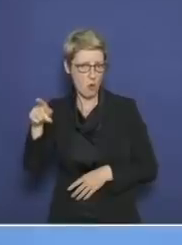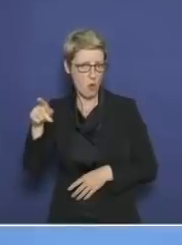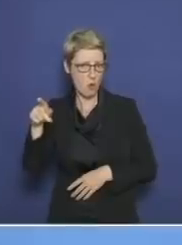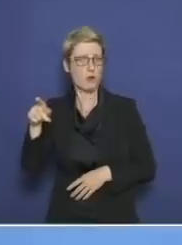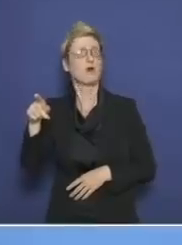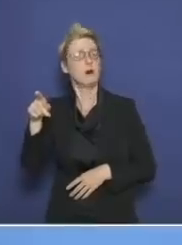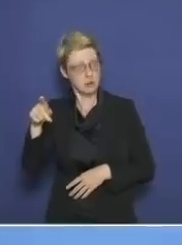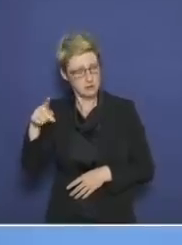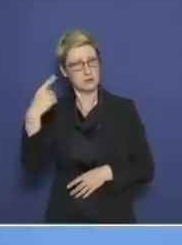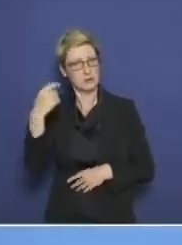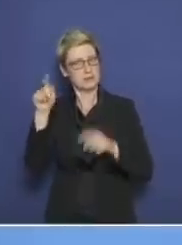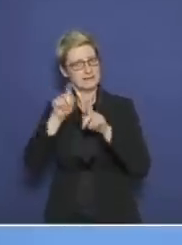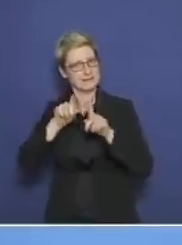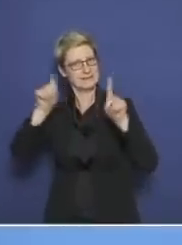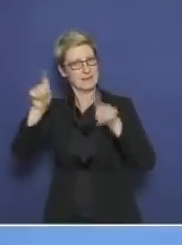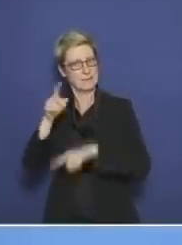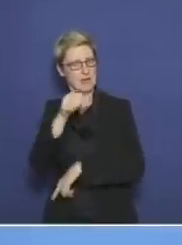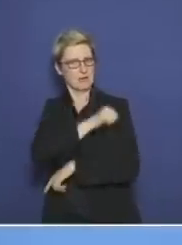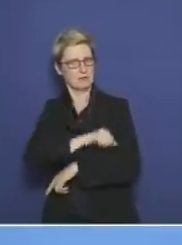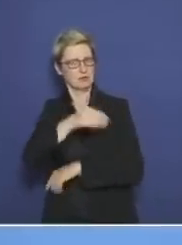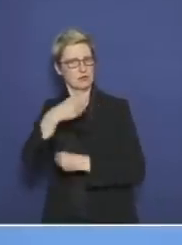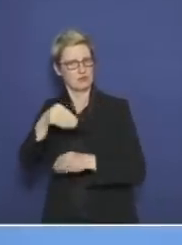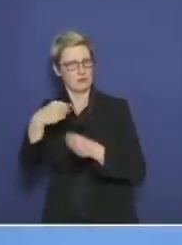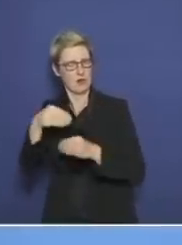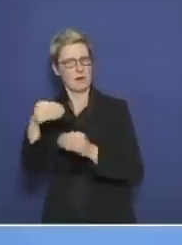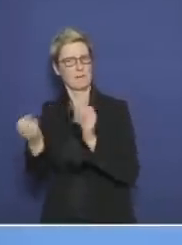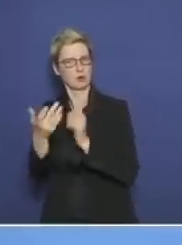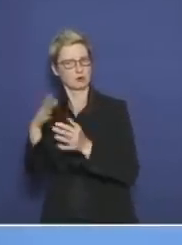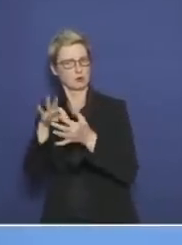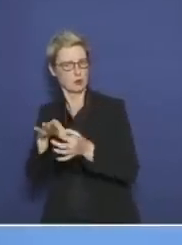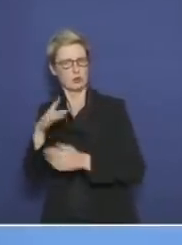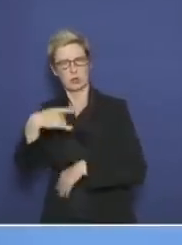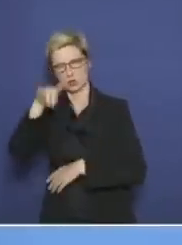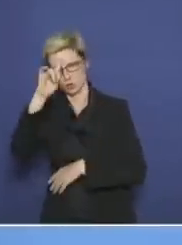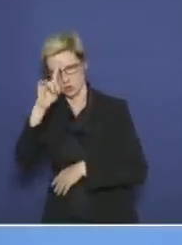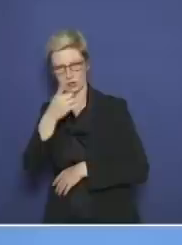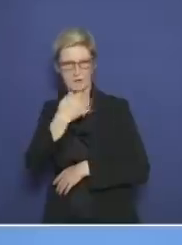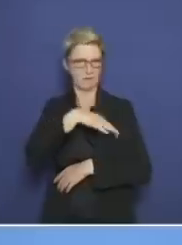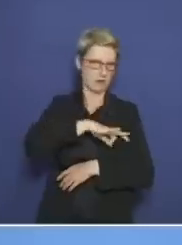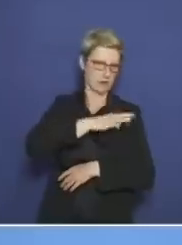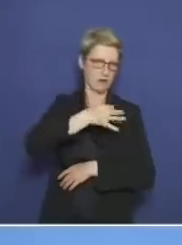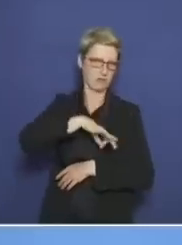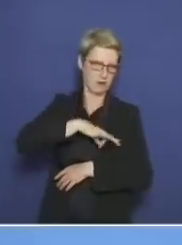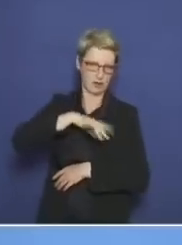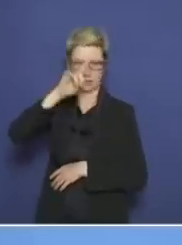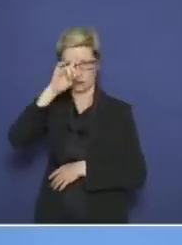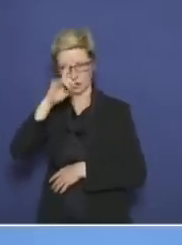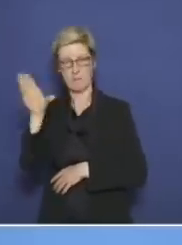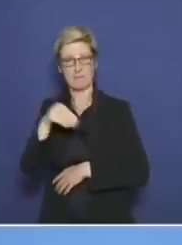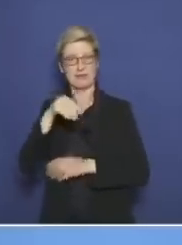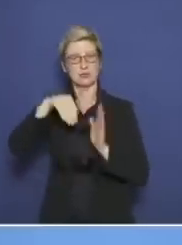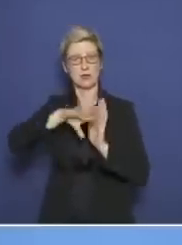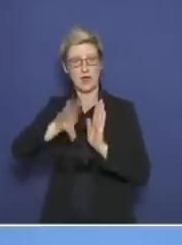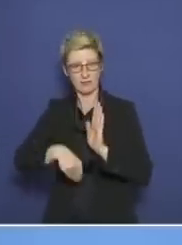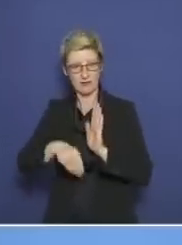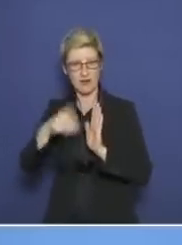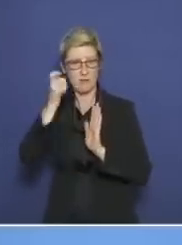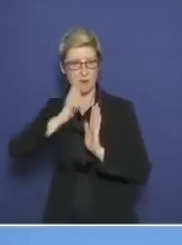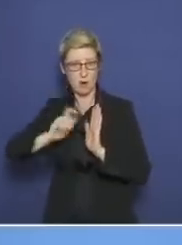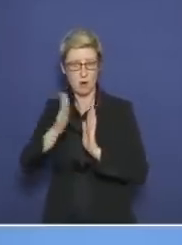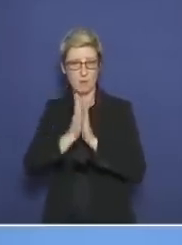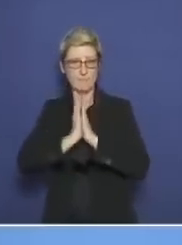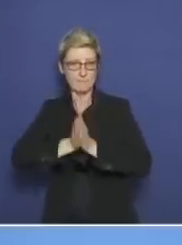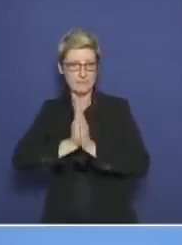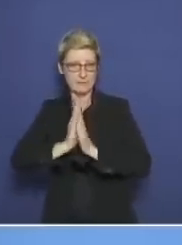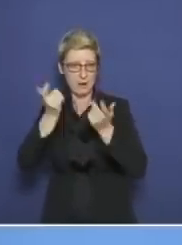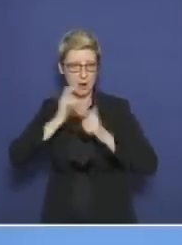rund um das Thema von Impfstoffproduktion in einer Kooperation Frankreich, Deutschland, Deutschland, Frankreich mit Südafrika darum bittet,